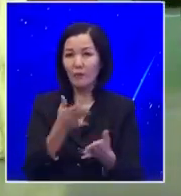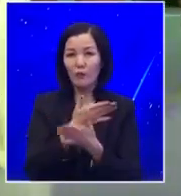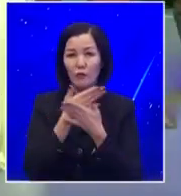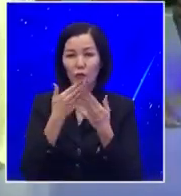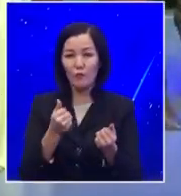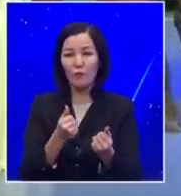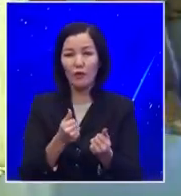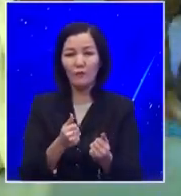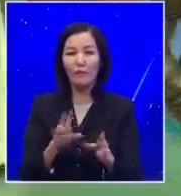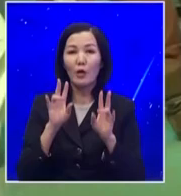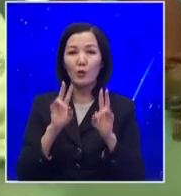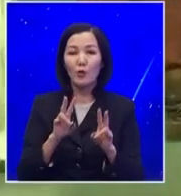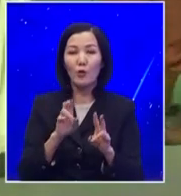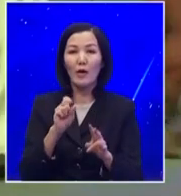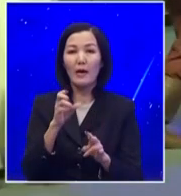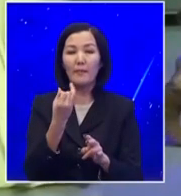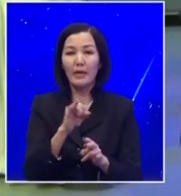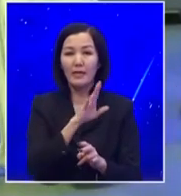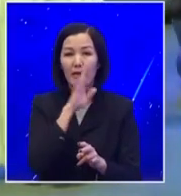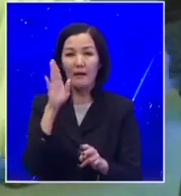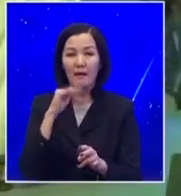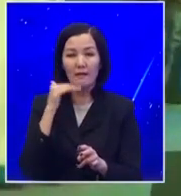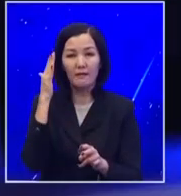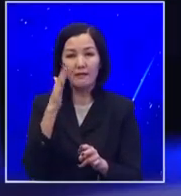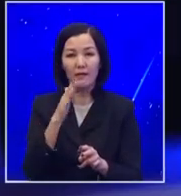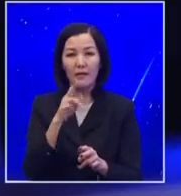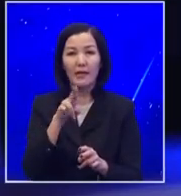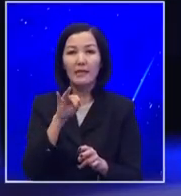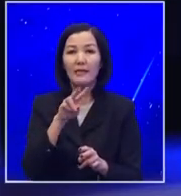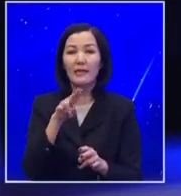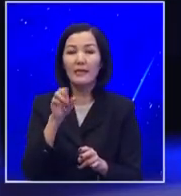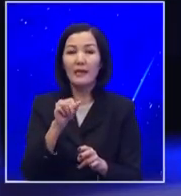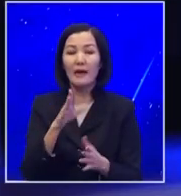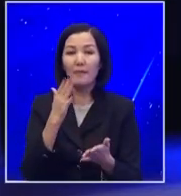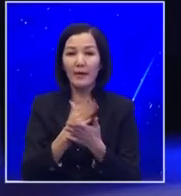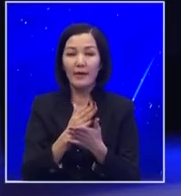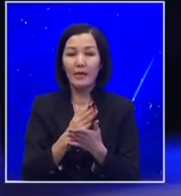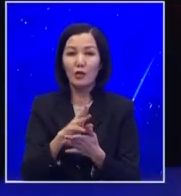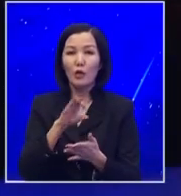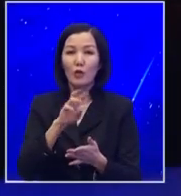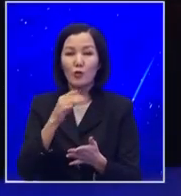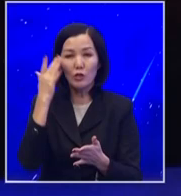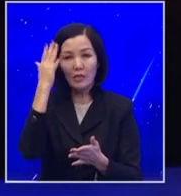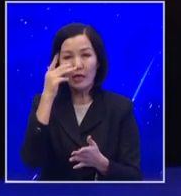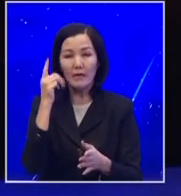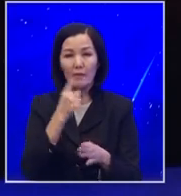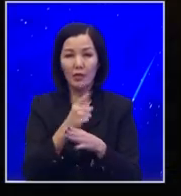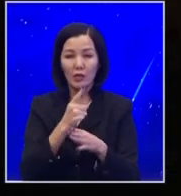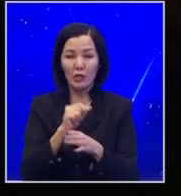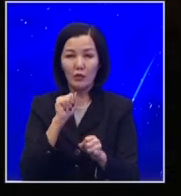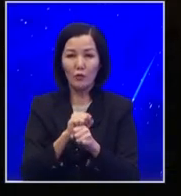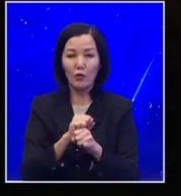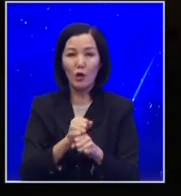еді. Абайдың ата-анасы қалап айттырған қалыңдығы, яғни ділде бар. Ал Тоғжанның да арманын тұсап, үлкендері